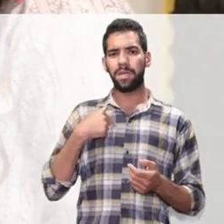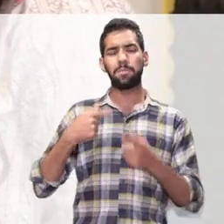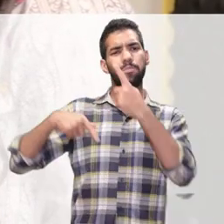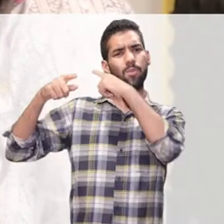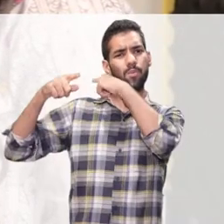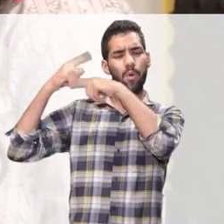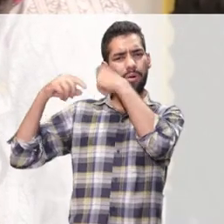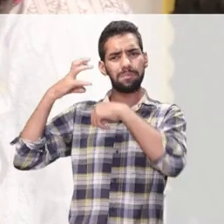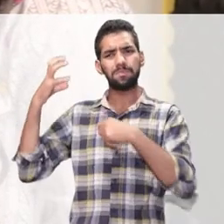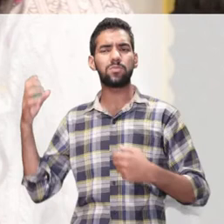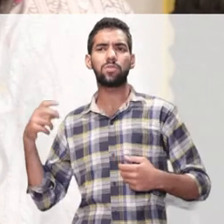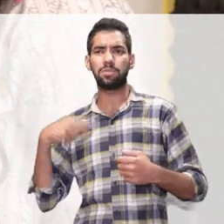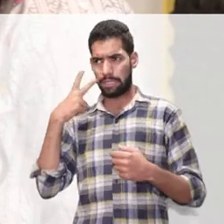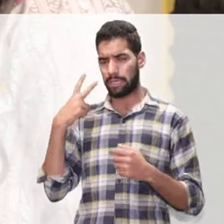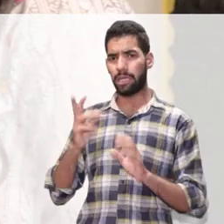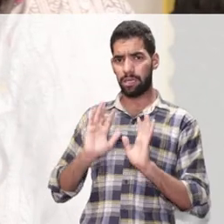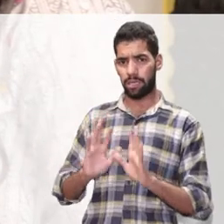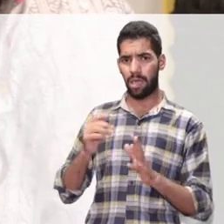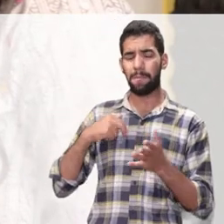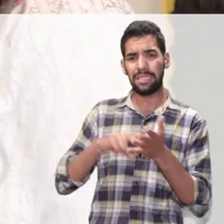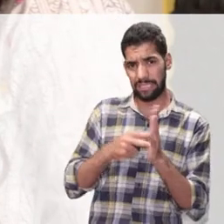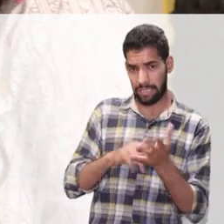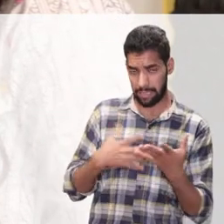जरूर प्रोफेशनल